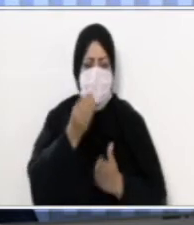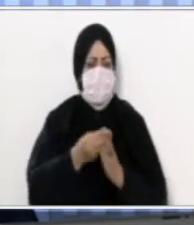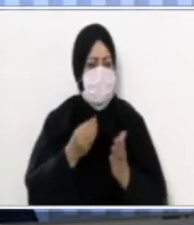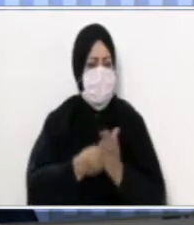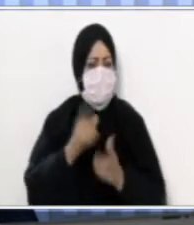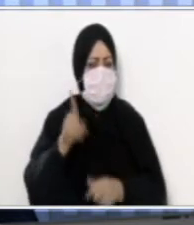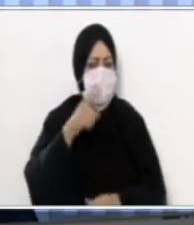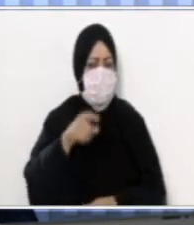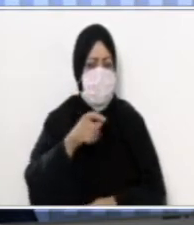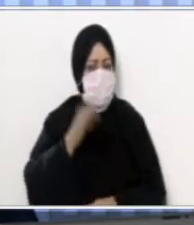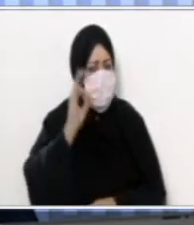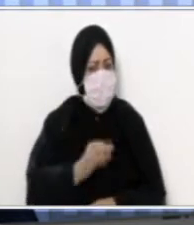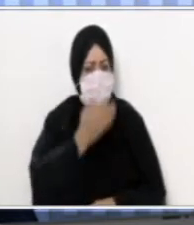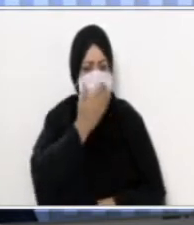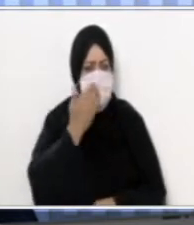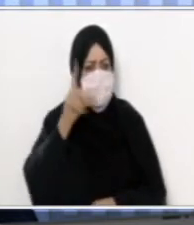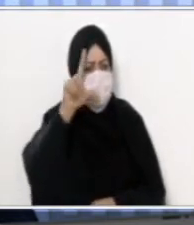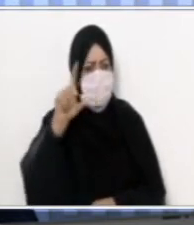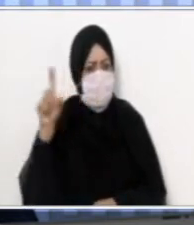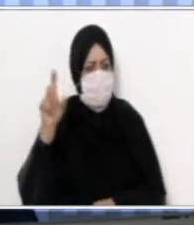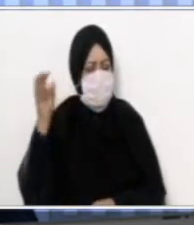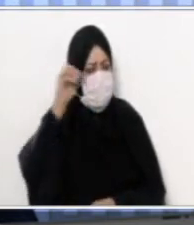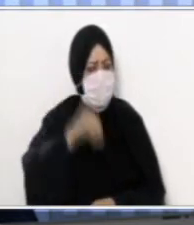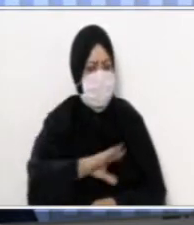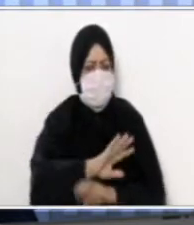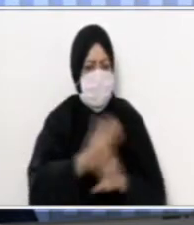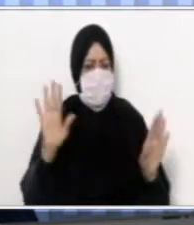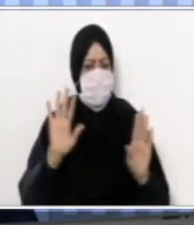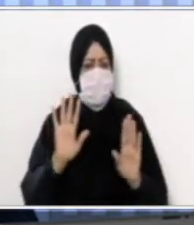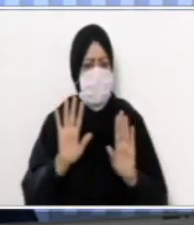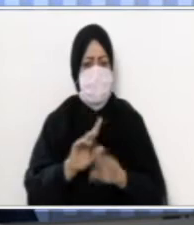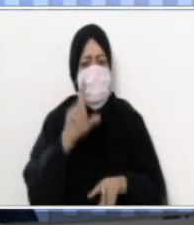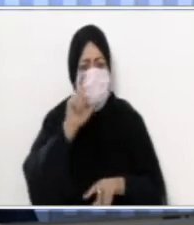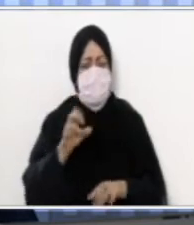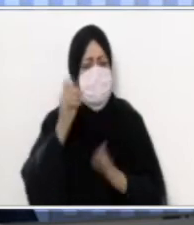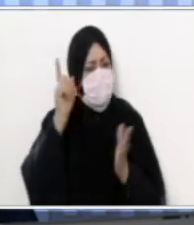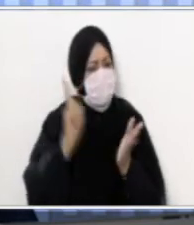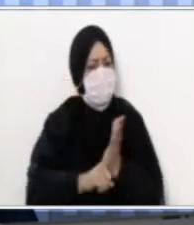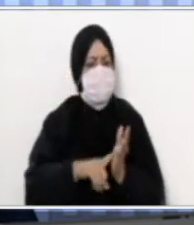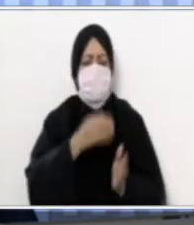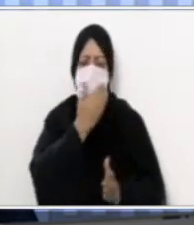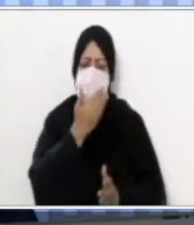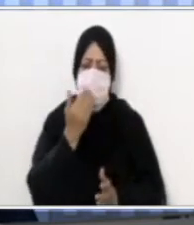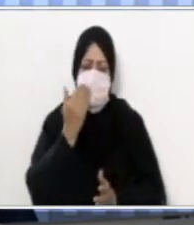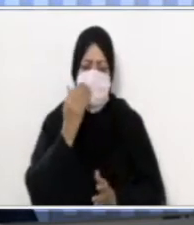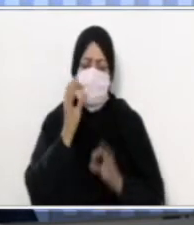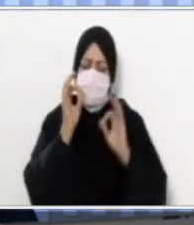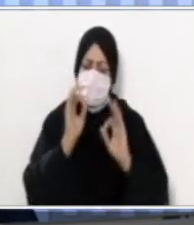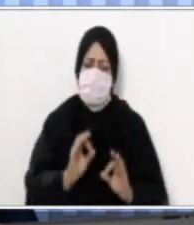وهو مسلم ويجب عليه صوم رمضان ويلزم به إلزاما، فإن أبى